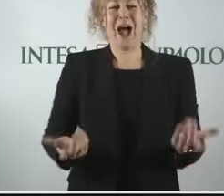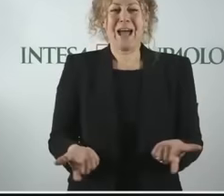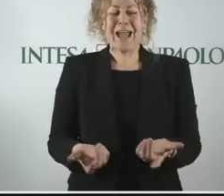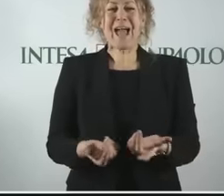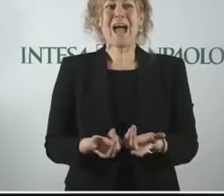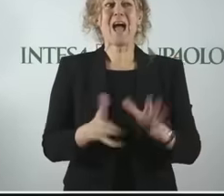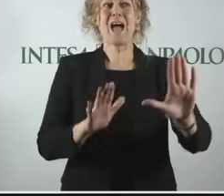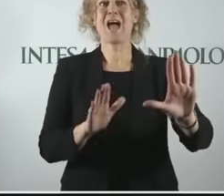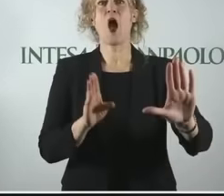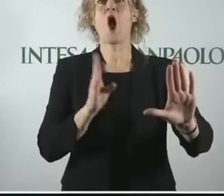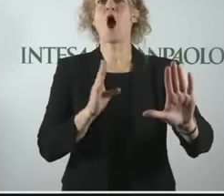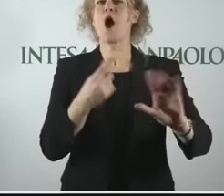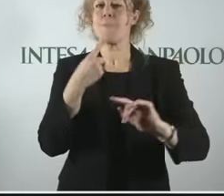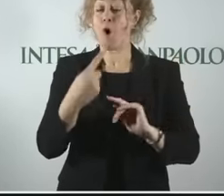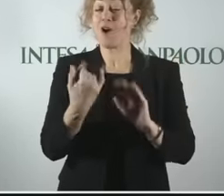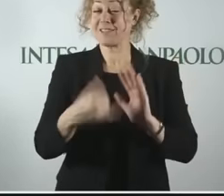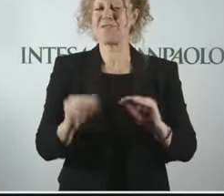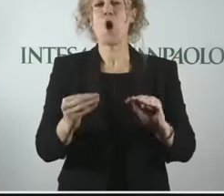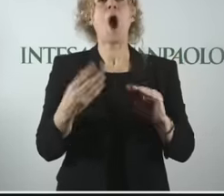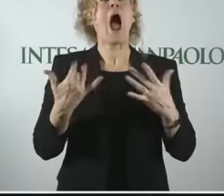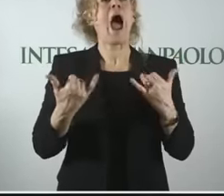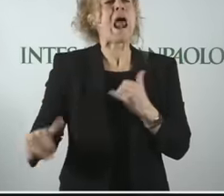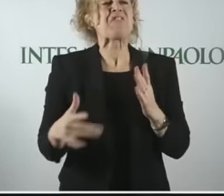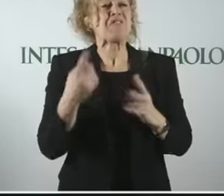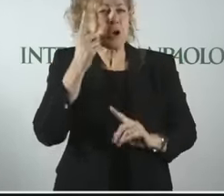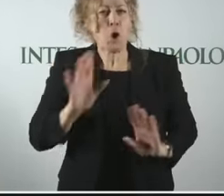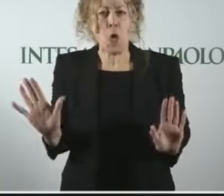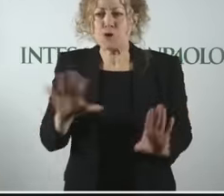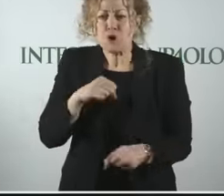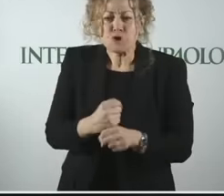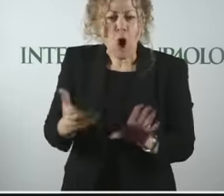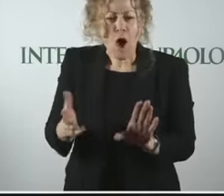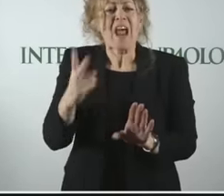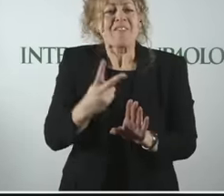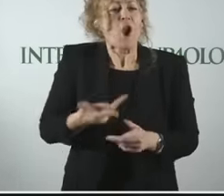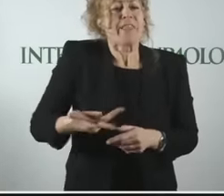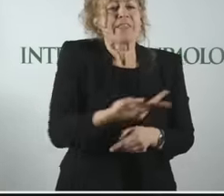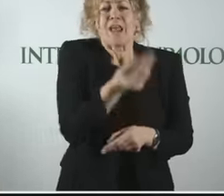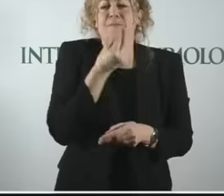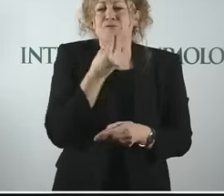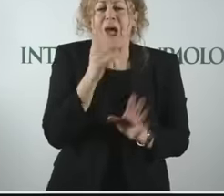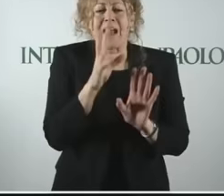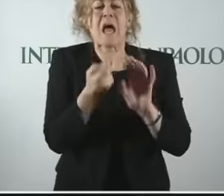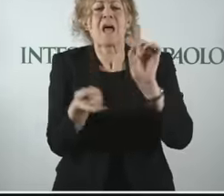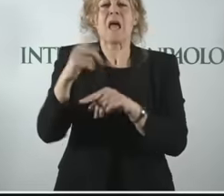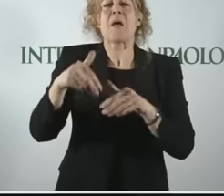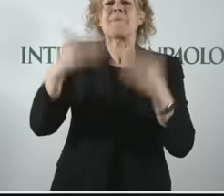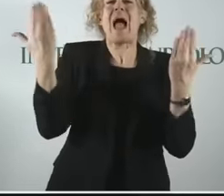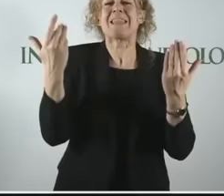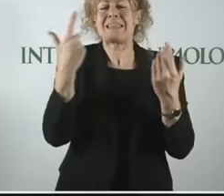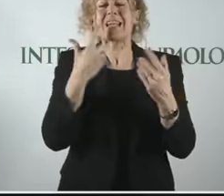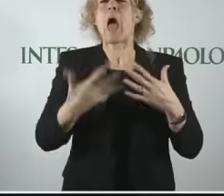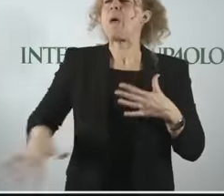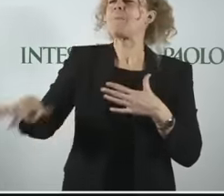e Boccaccio finisce dicendo come sia andata a finire io non lo so so però che il mattino dopo quel ragazzo quel giovanotto si è trovato in